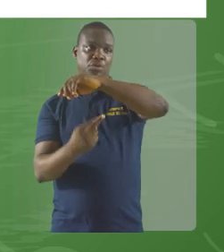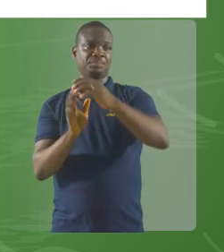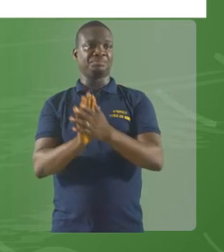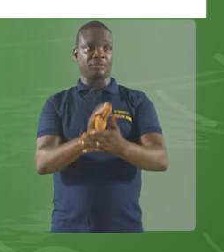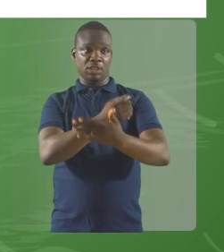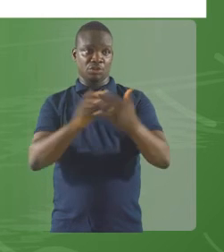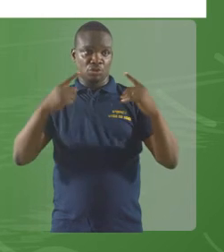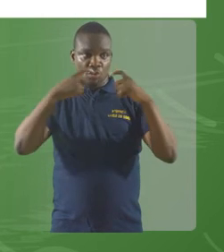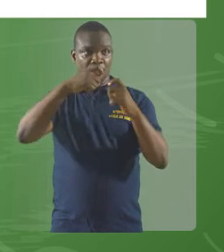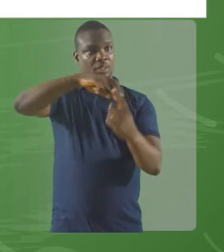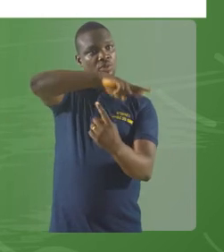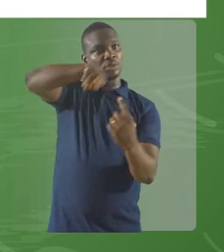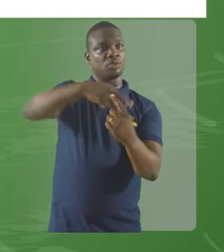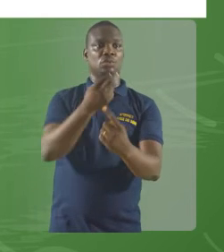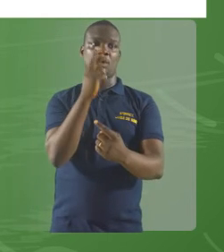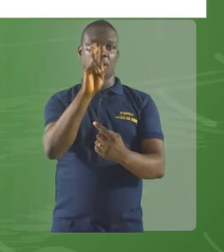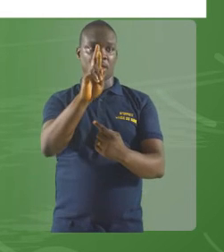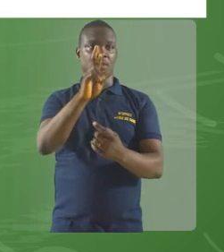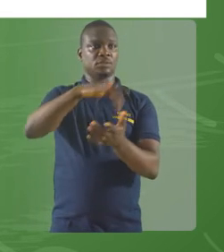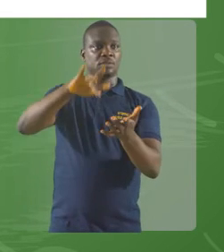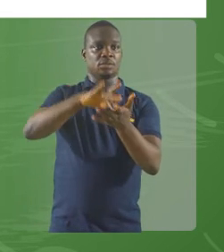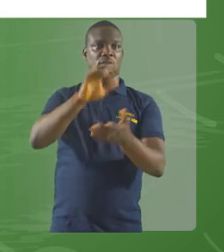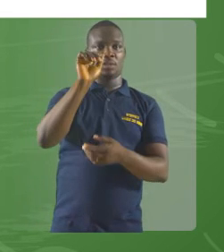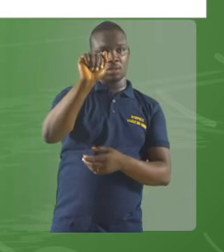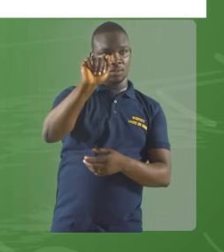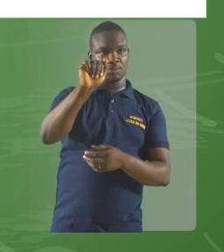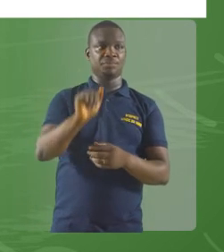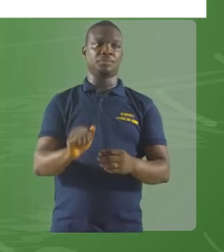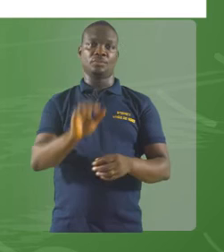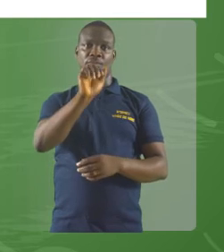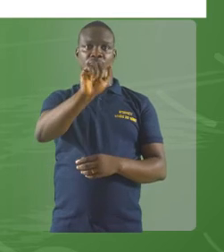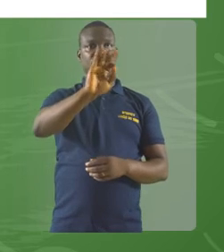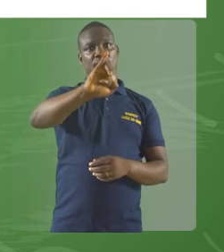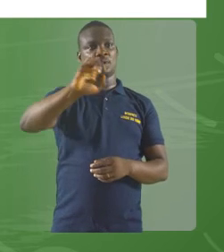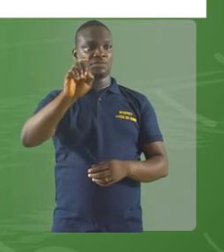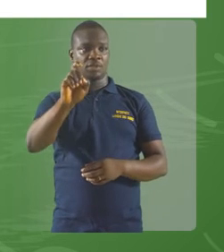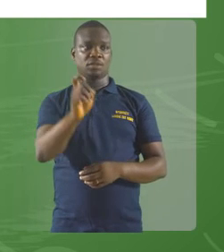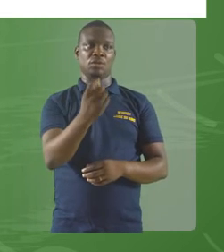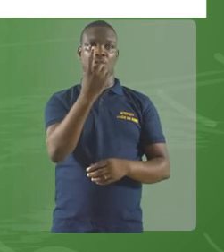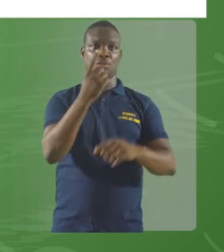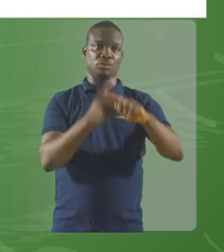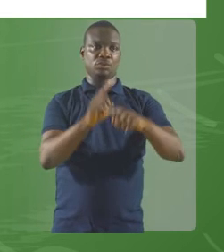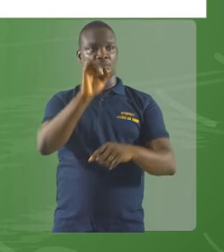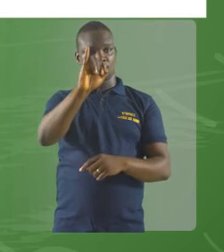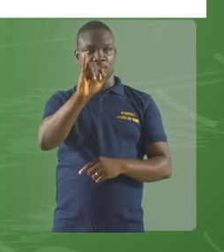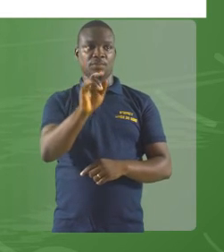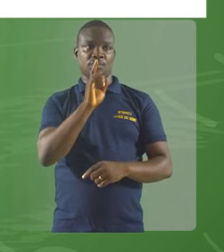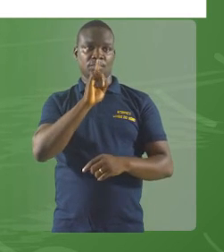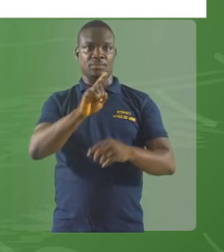la rotation R de centre A d'affixe 1 plus i et